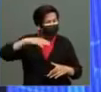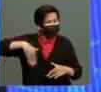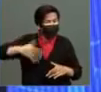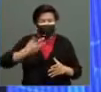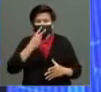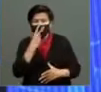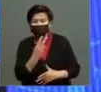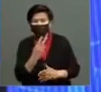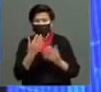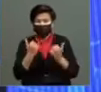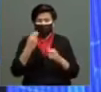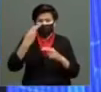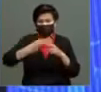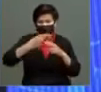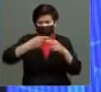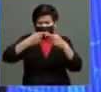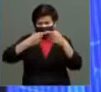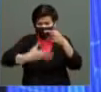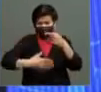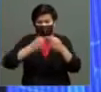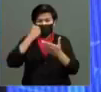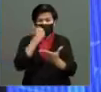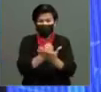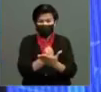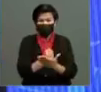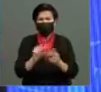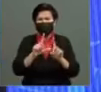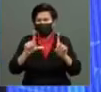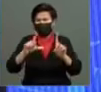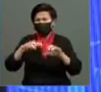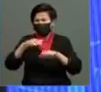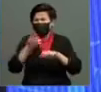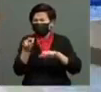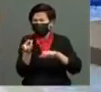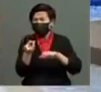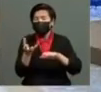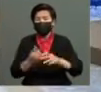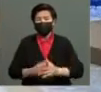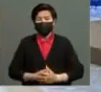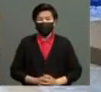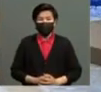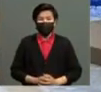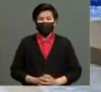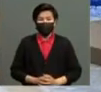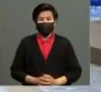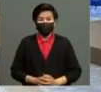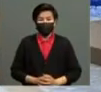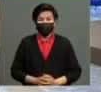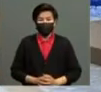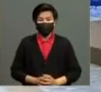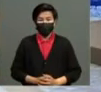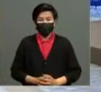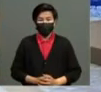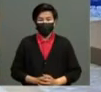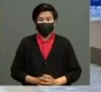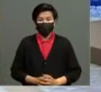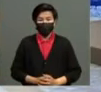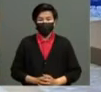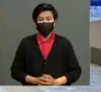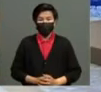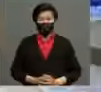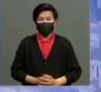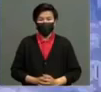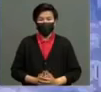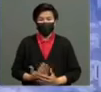ว่าตัวเลขการลงทะเบียนเนี่ยยังอยู่แค่ในระดับล้านต้นๆเท่านั้นค่ะ อันนี้ก็แหมถามมาแบบทันสมัยข่าวล่ามา